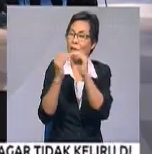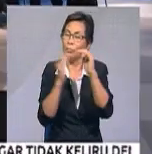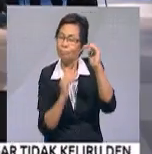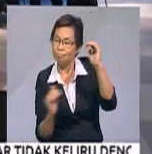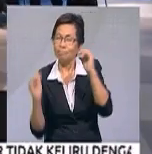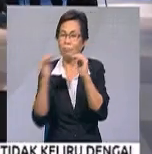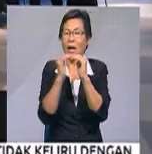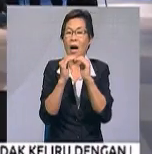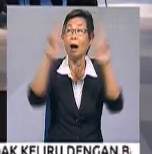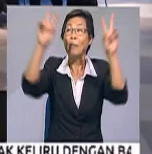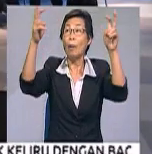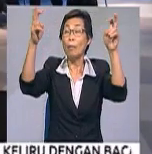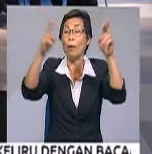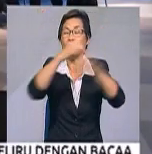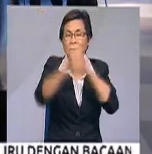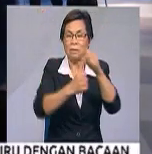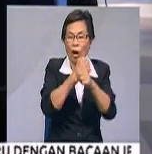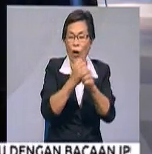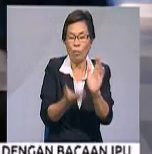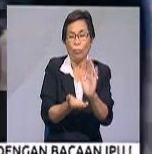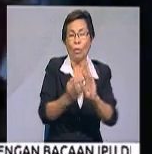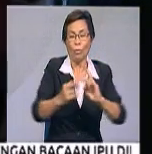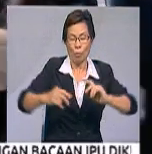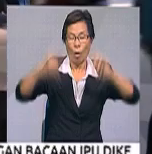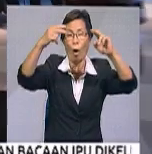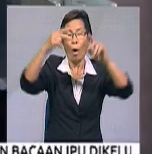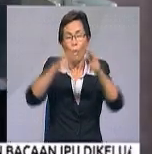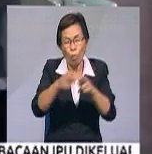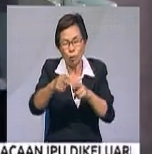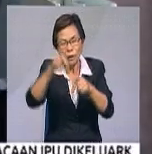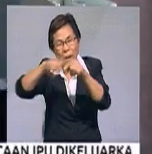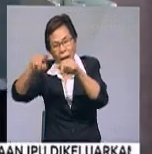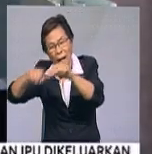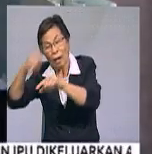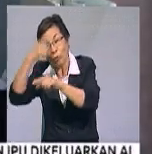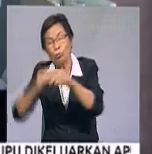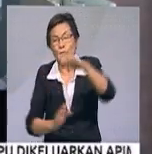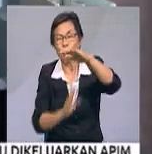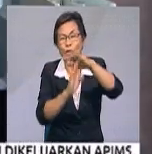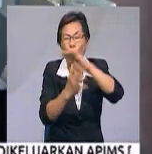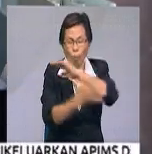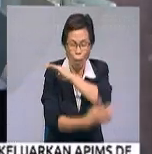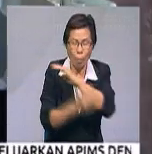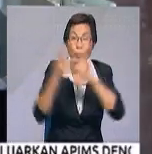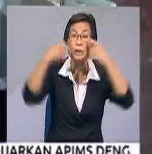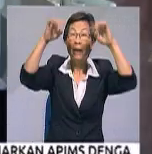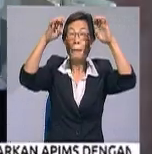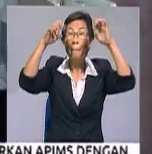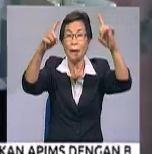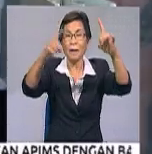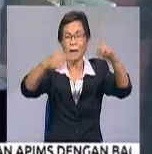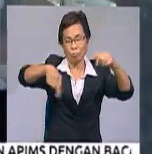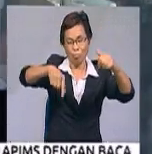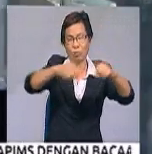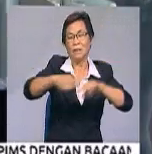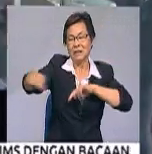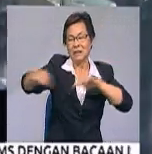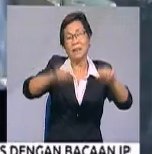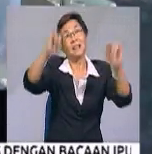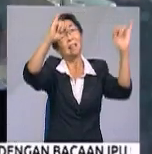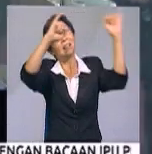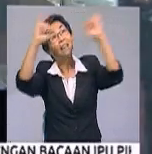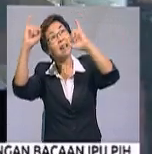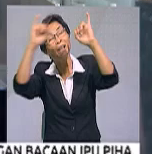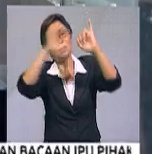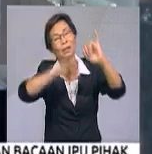umum tahun ini, iaitu meningkatkan usaha pelbagai hala bagi membasmi kemiskinan, mencapai pendidikan berkualiti, tindakan iklim